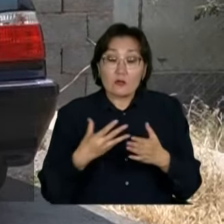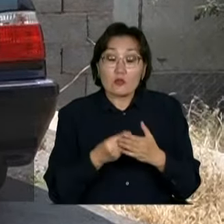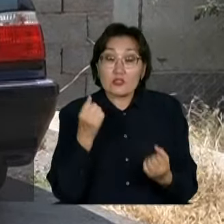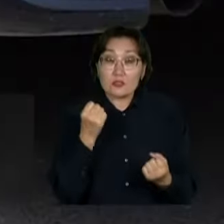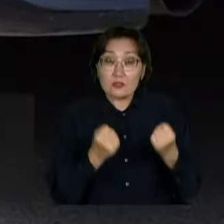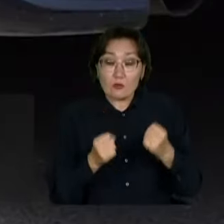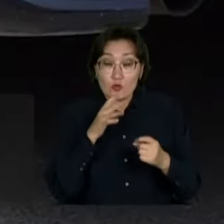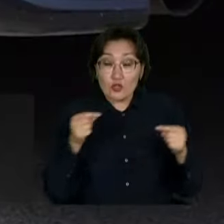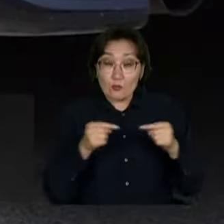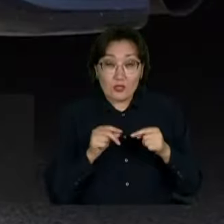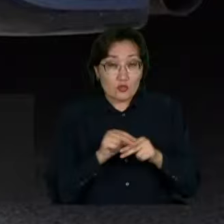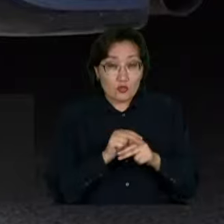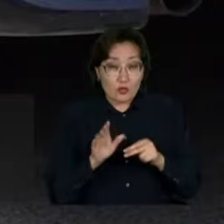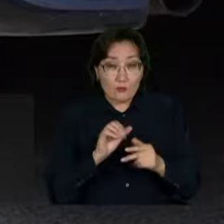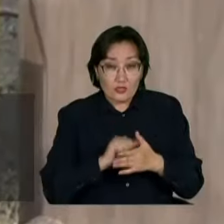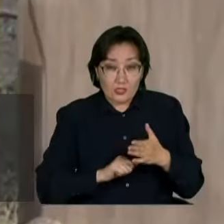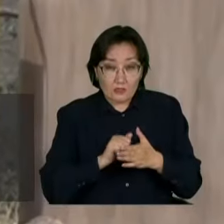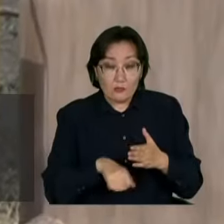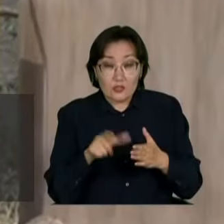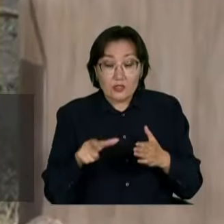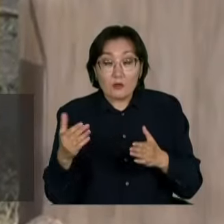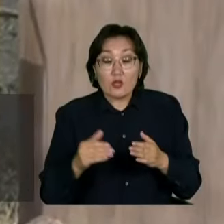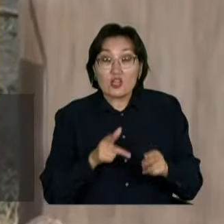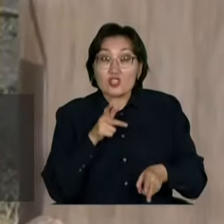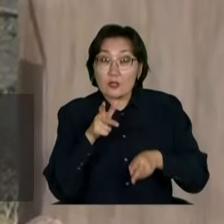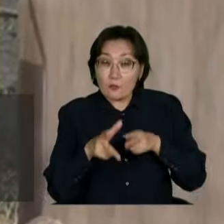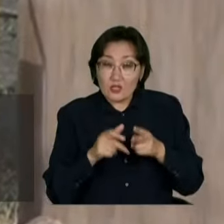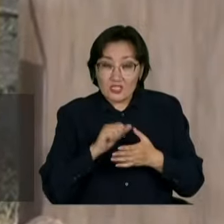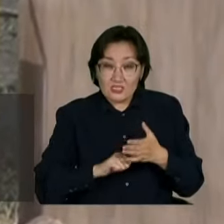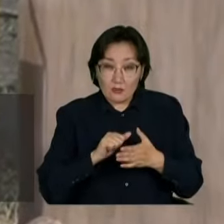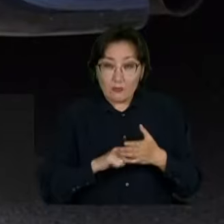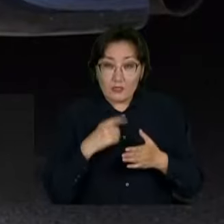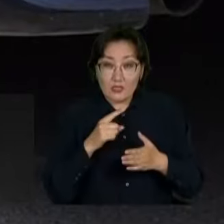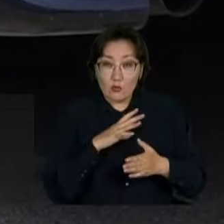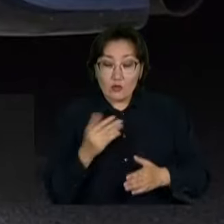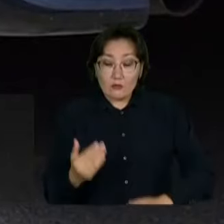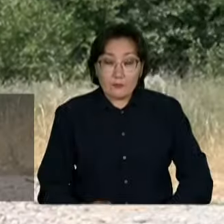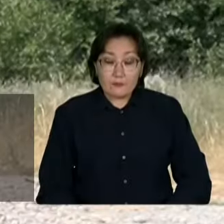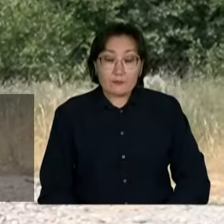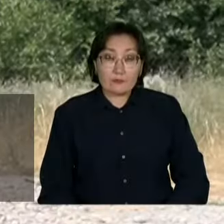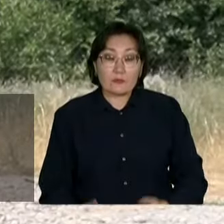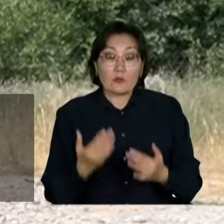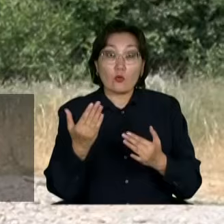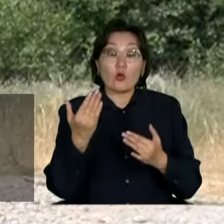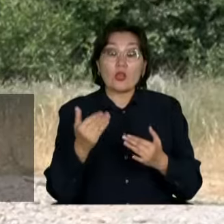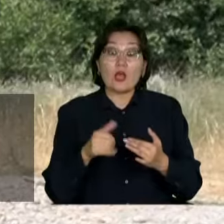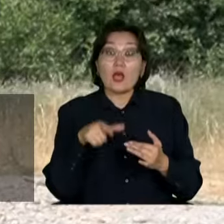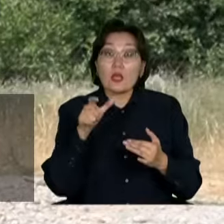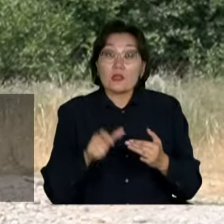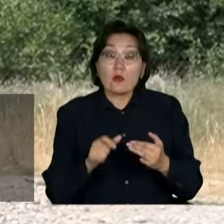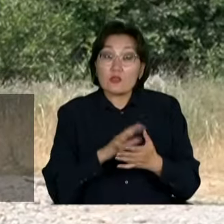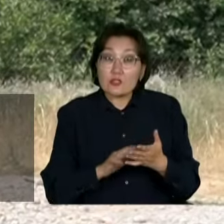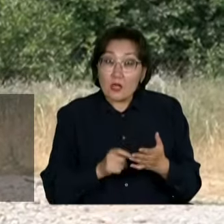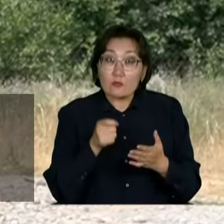көліктердің уақытылы жөнделмеуіне азаматтардың арыздануы себеп дейді ол. Ол кісі заявление жазған бір адам. Балдарын